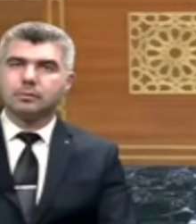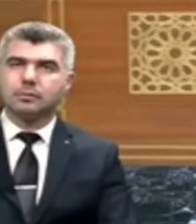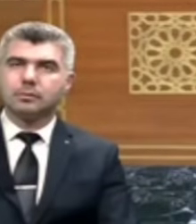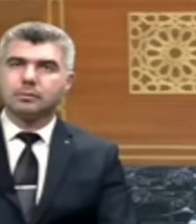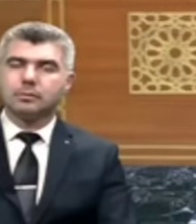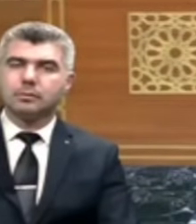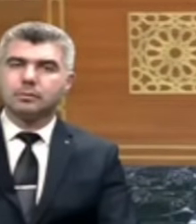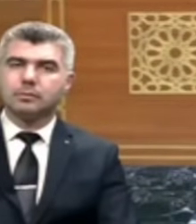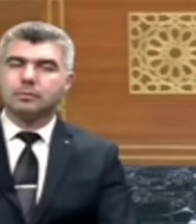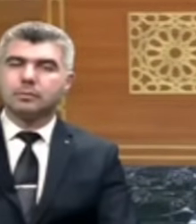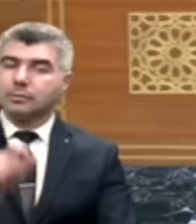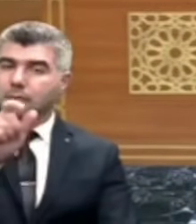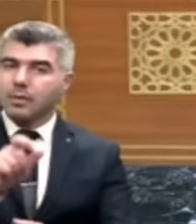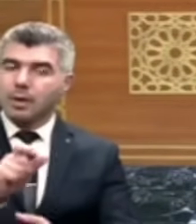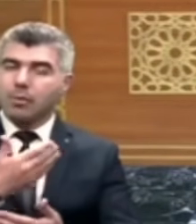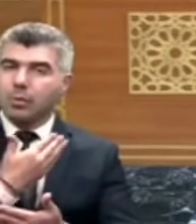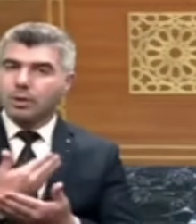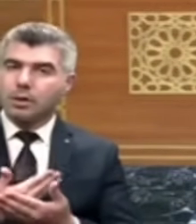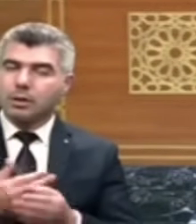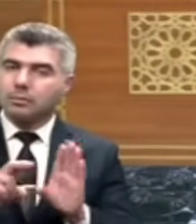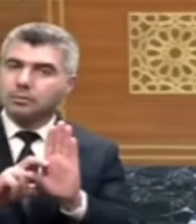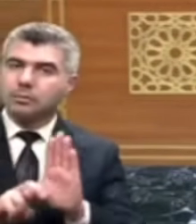ليس سيد المستشار،